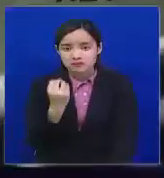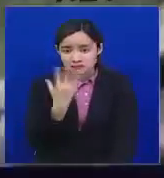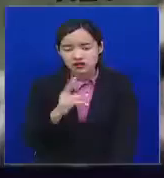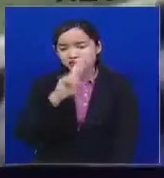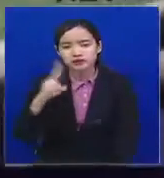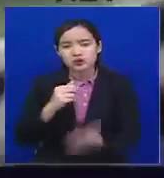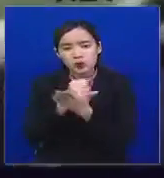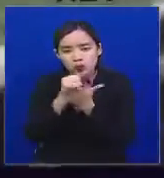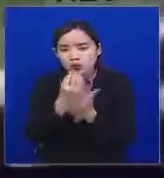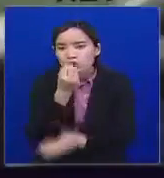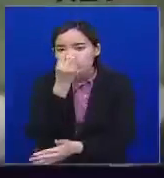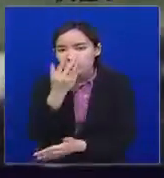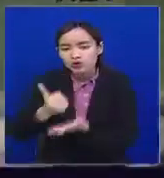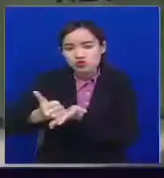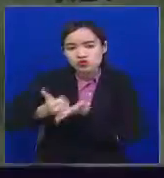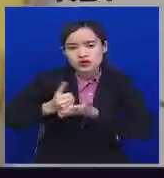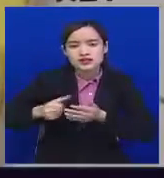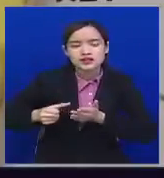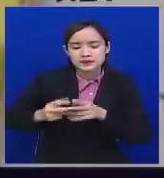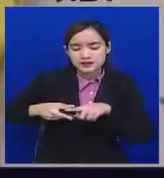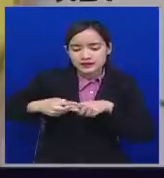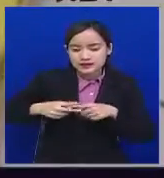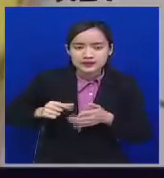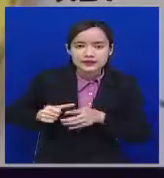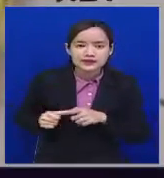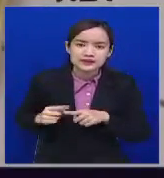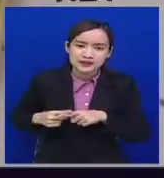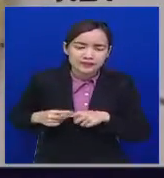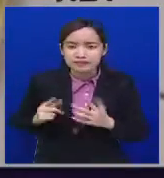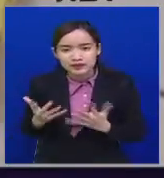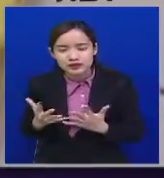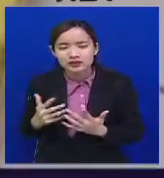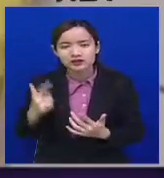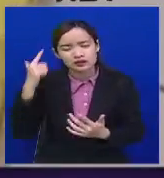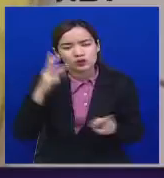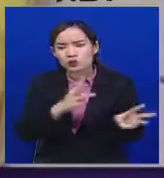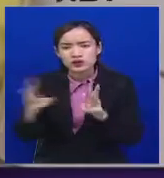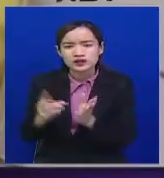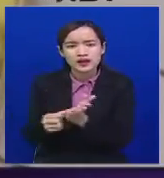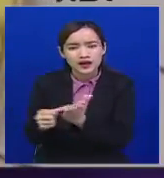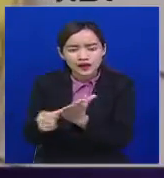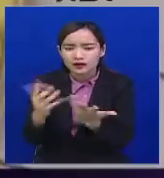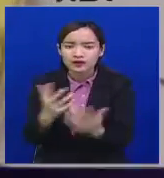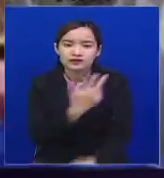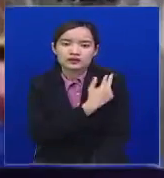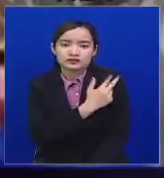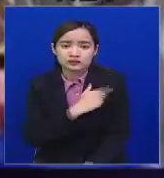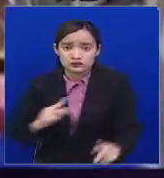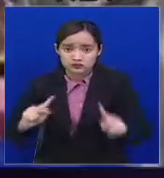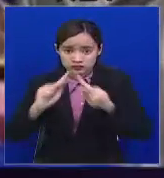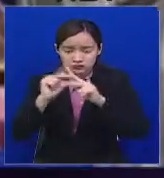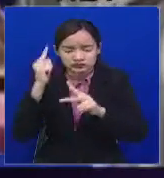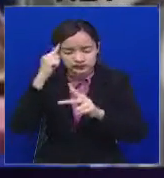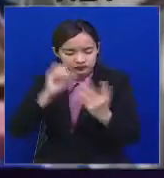ติดเพื่อระงับอาการเหล่านี้แนวทางแก้ไขหน่วยงานที่เกี่ยวข้องจากกระทรวงสาธารณสุขเตรียมกระจ